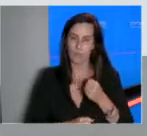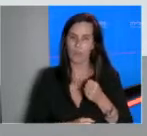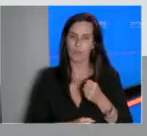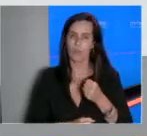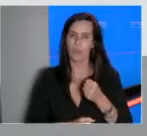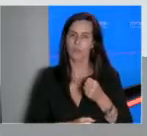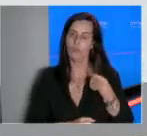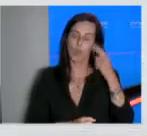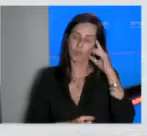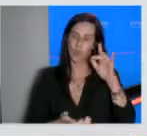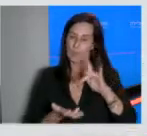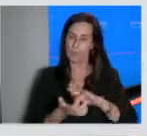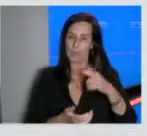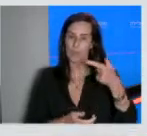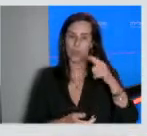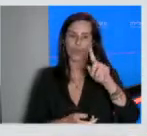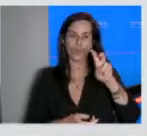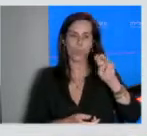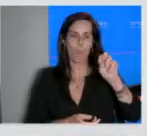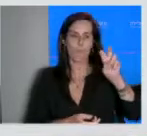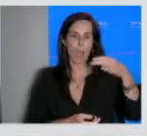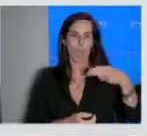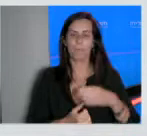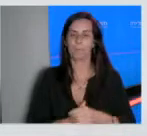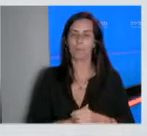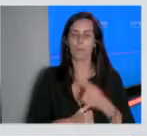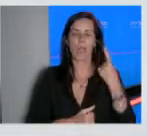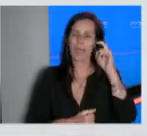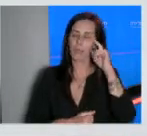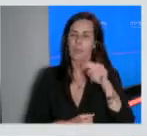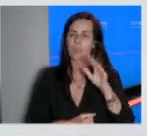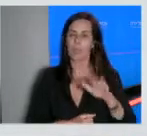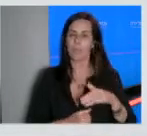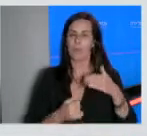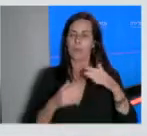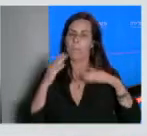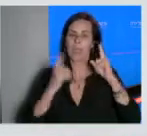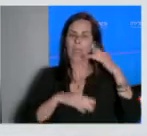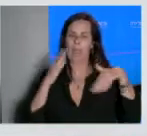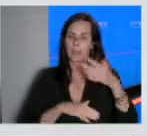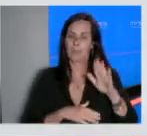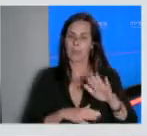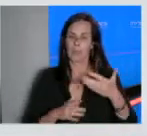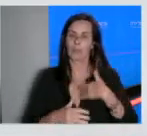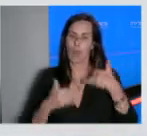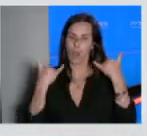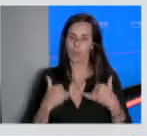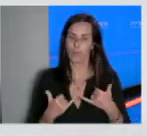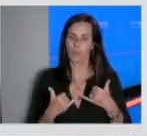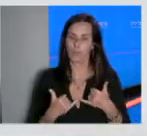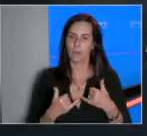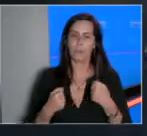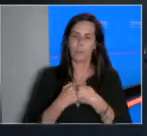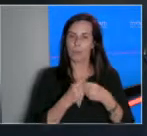ידוע, אין לנו מידע שנמצא בשבי חמאס, אחת הדאגות זה גם היום שאחרי, וזה גם איך אנחנו עכשיו